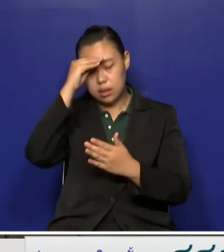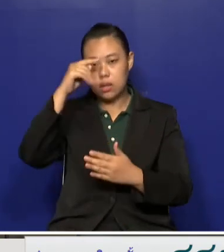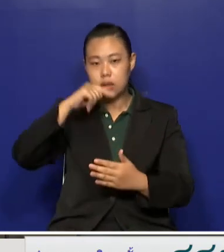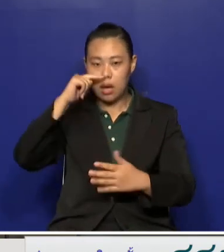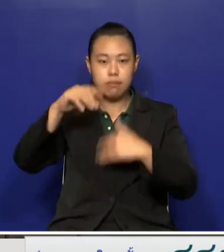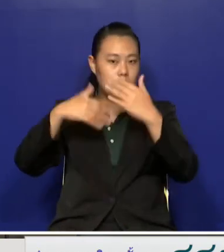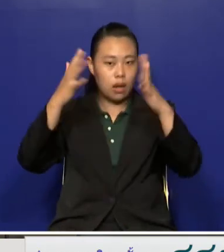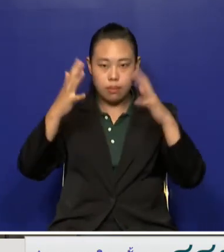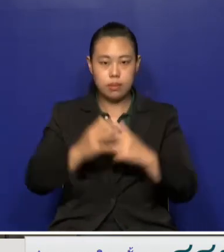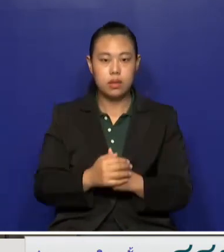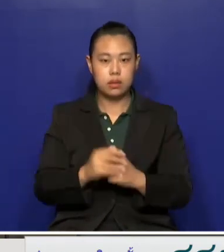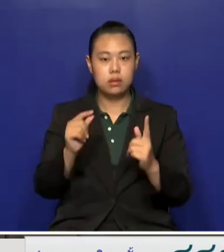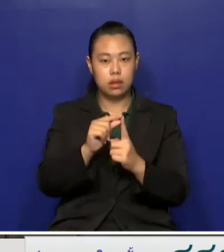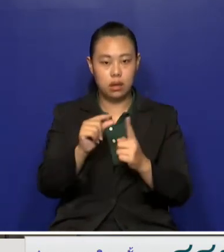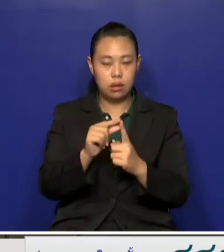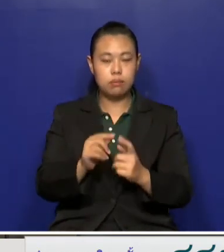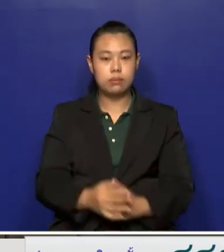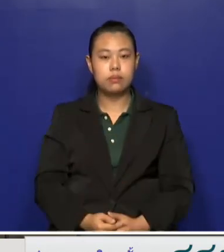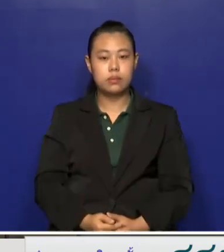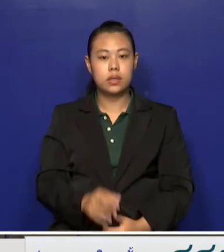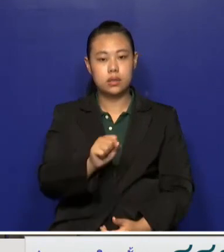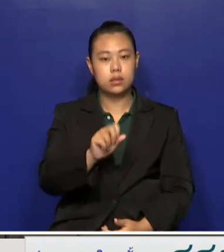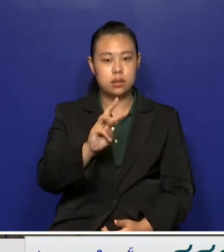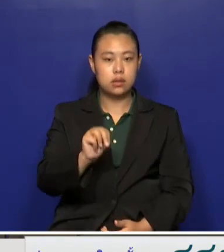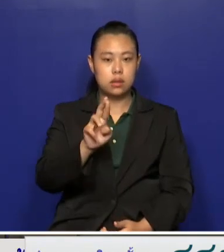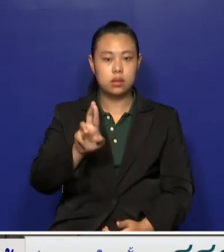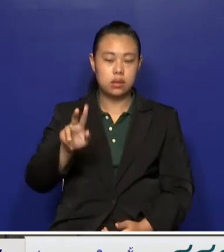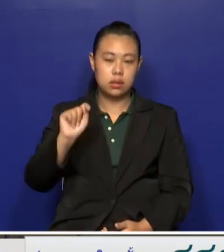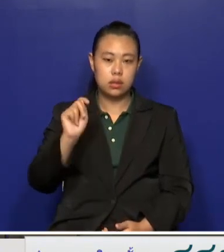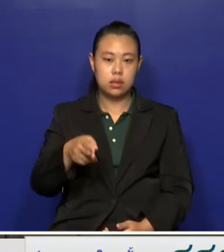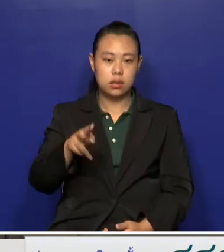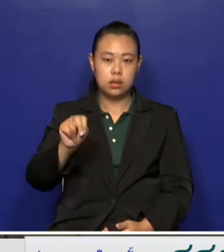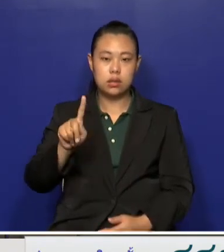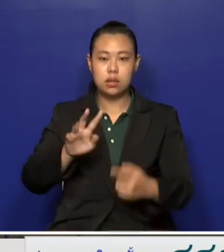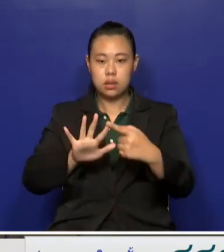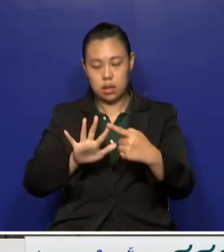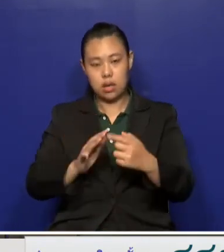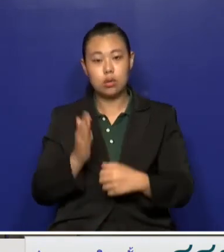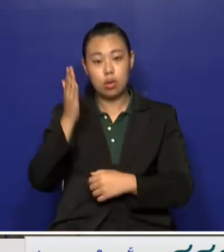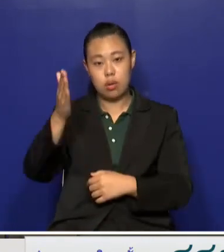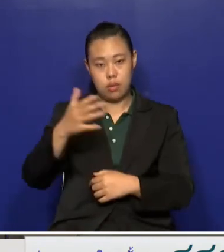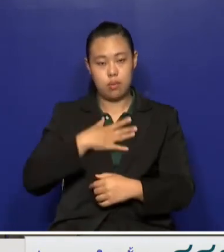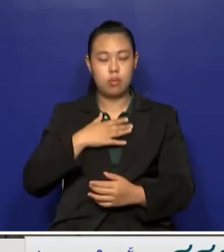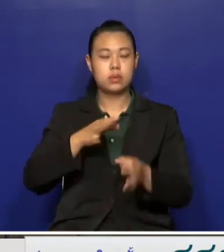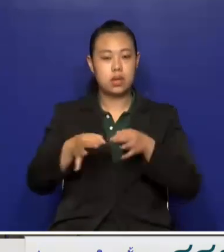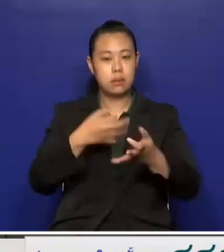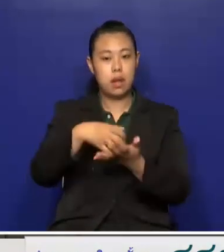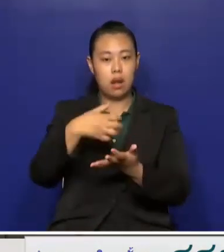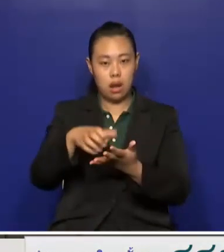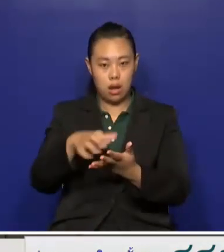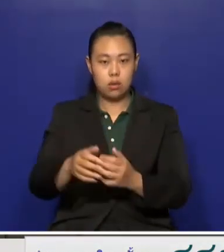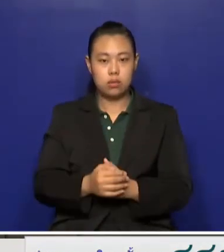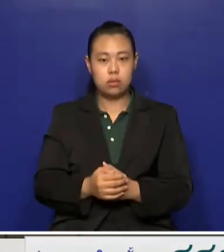ราใช้คำว่าวัดสมรรถนะครับโอกาสหน้าผมจะมาคุยให้ฟังว่าสมรรถนะมันปิดกั้น